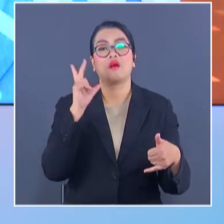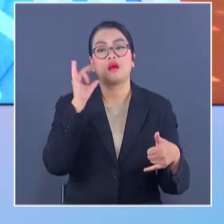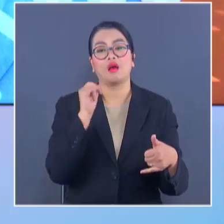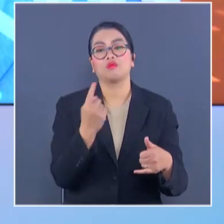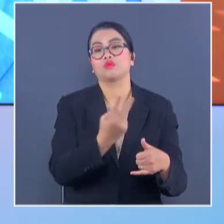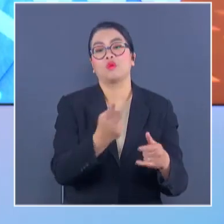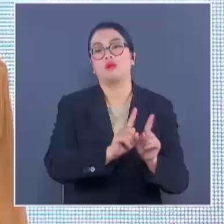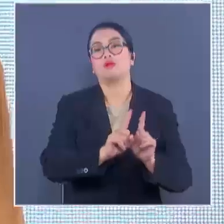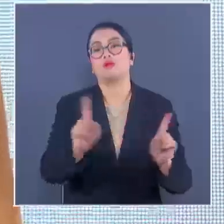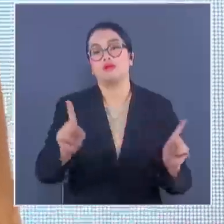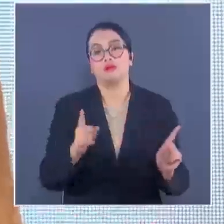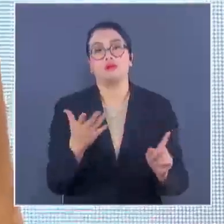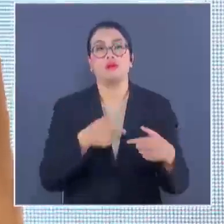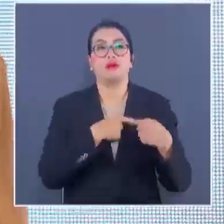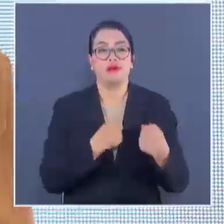ของทั้งคู่ค่ะ